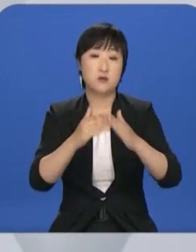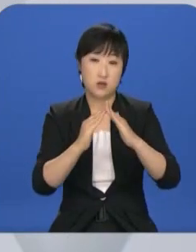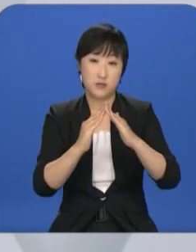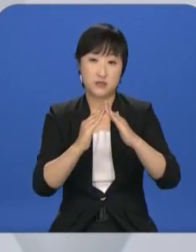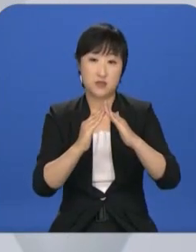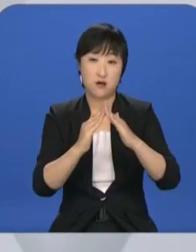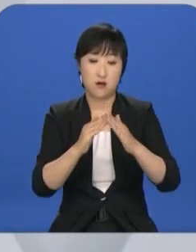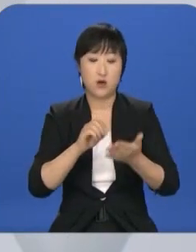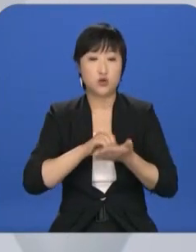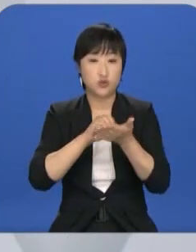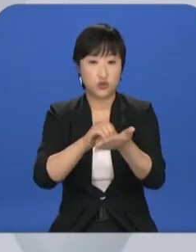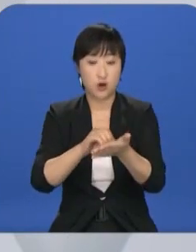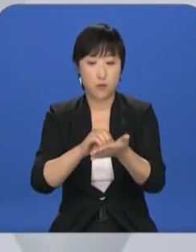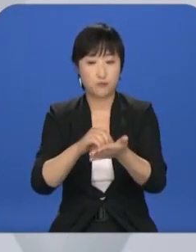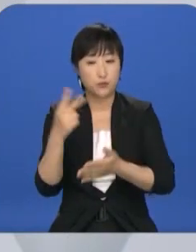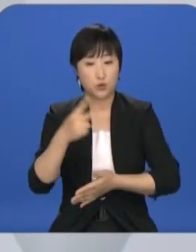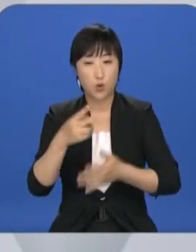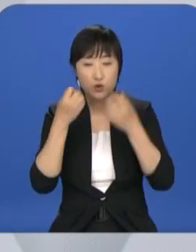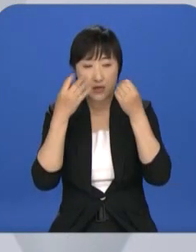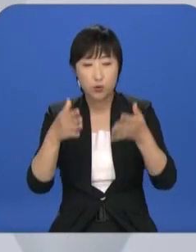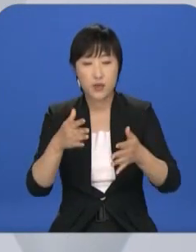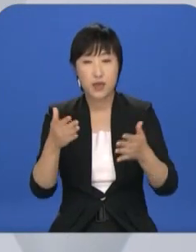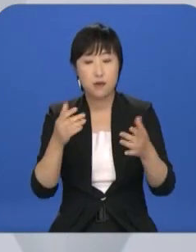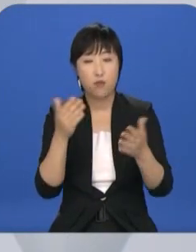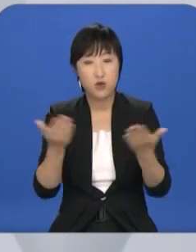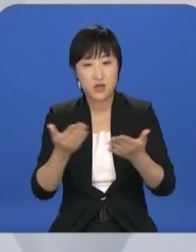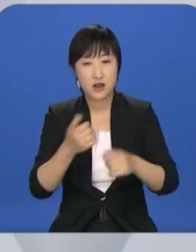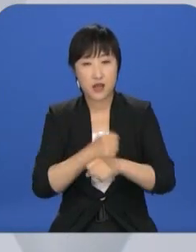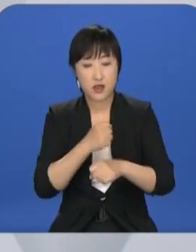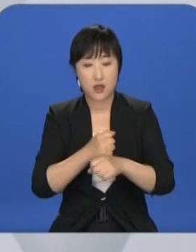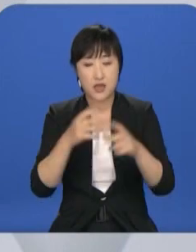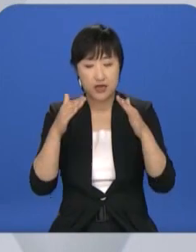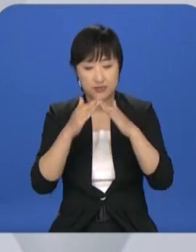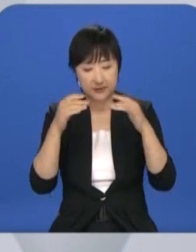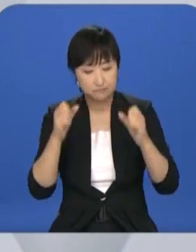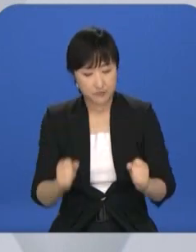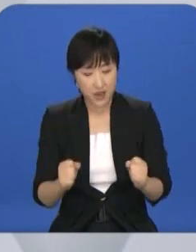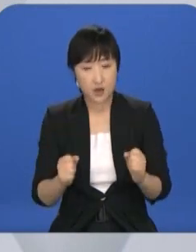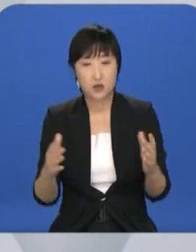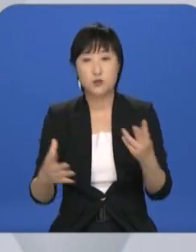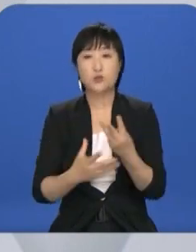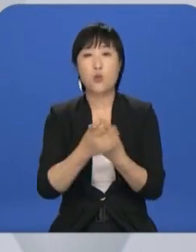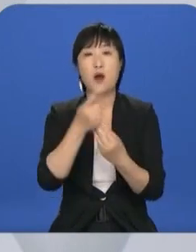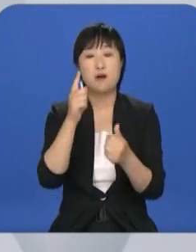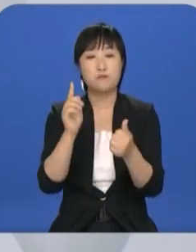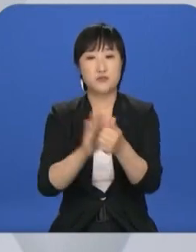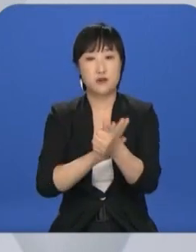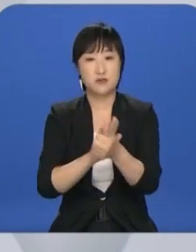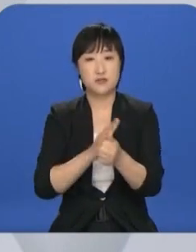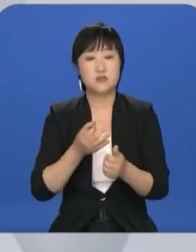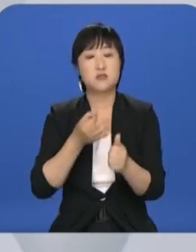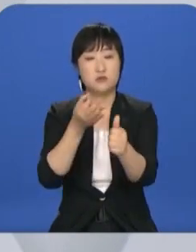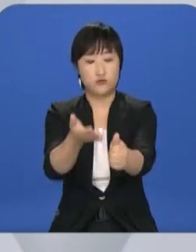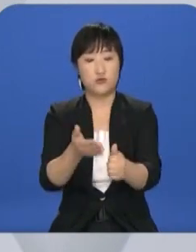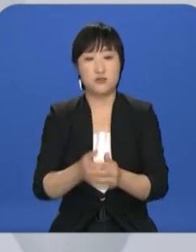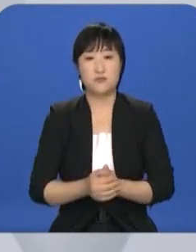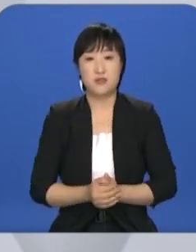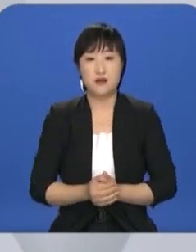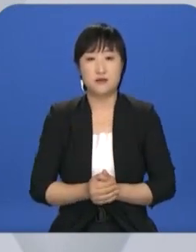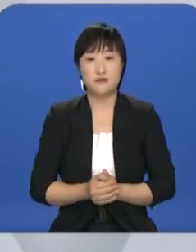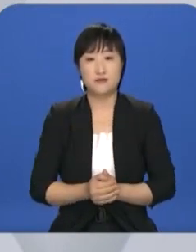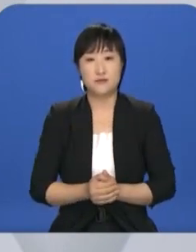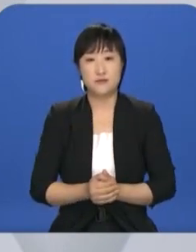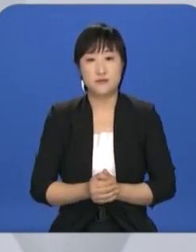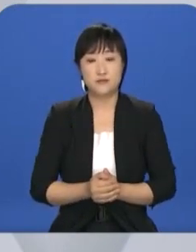설립해서 취업, 창업, 귀농, 귀촌, 주거 정착 등 통합 서비스를 제공토록 하겠습니다.